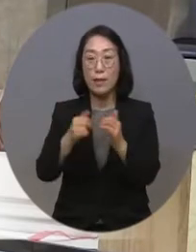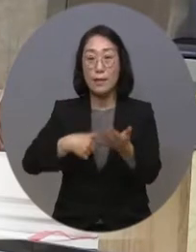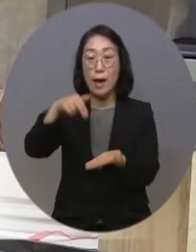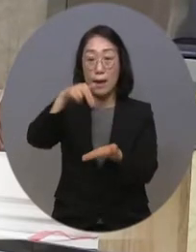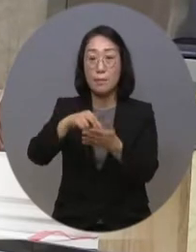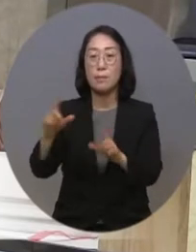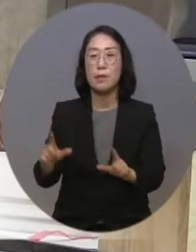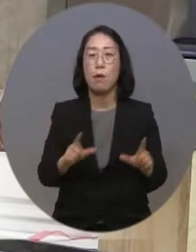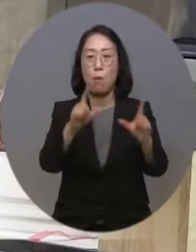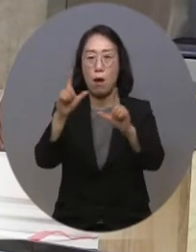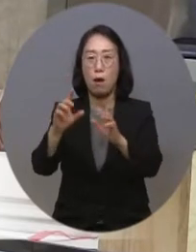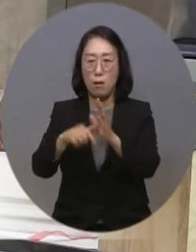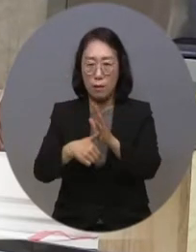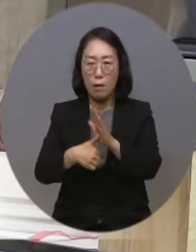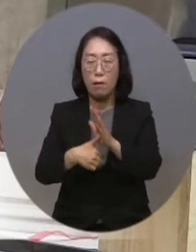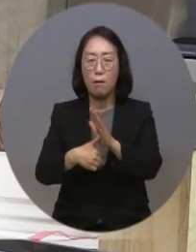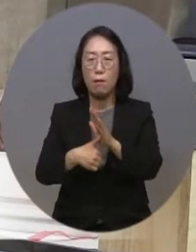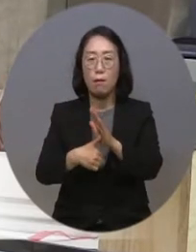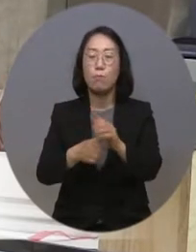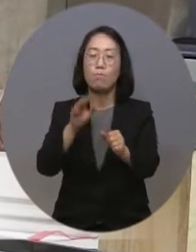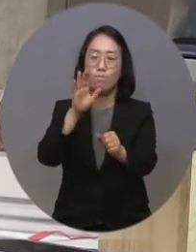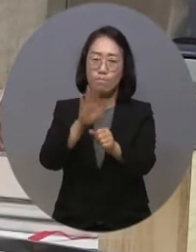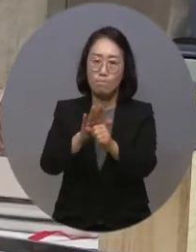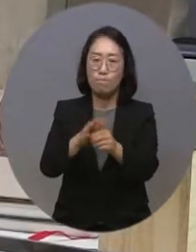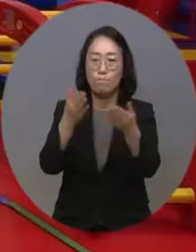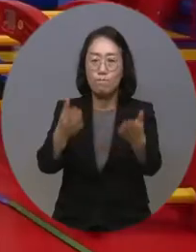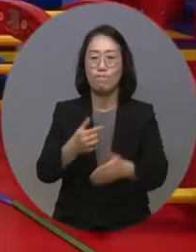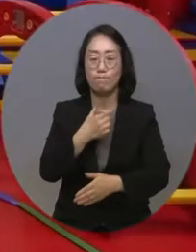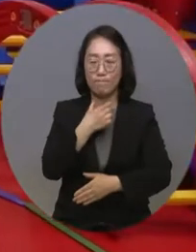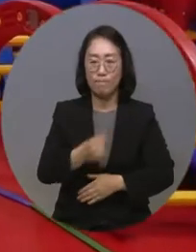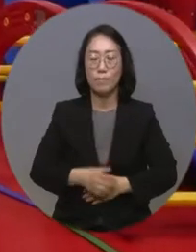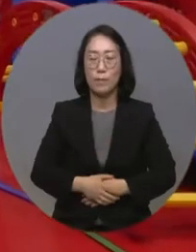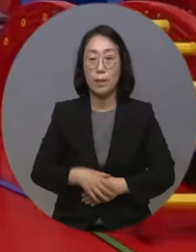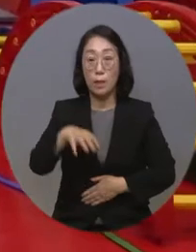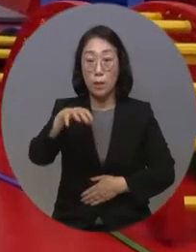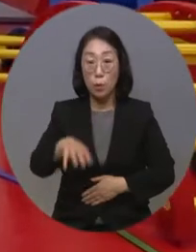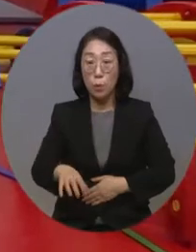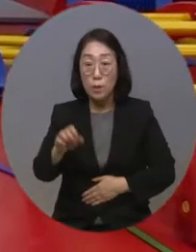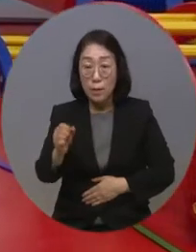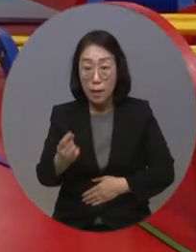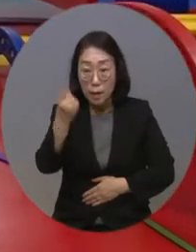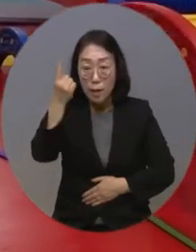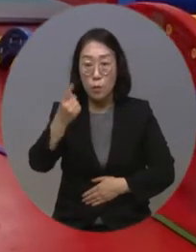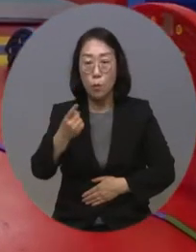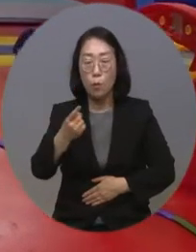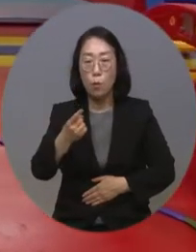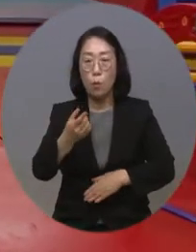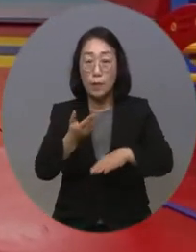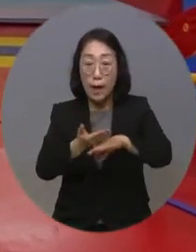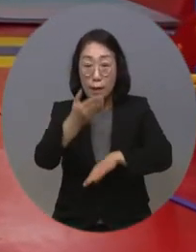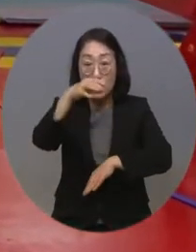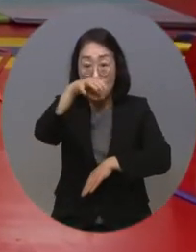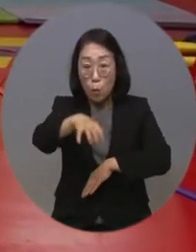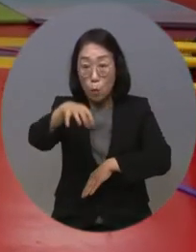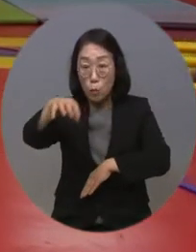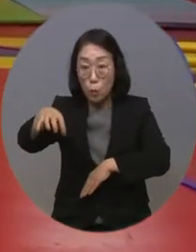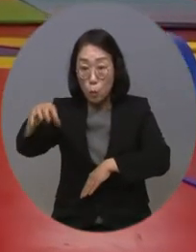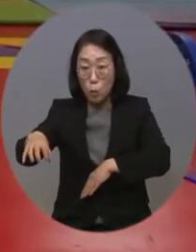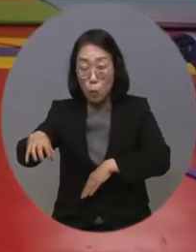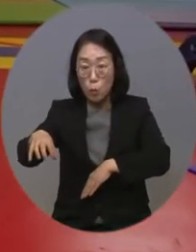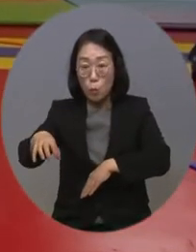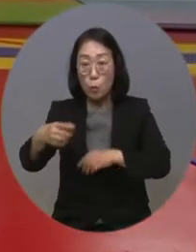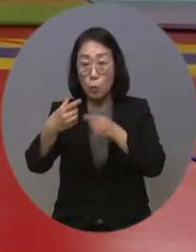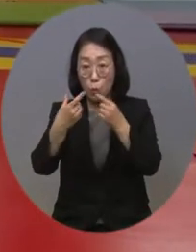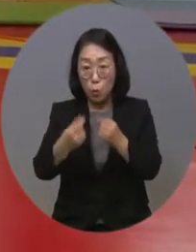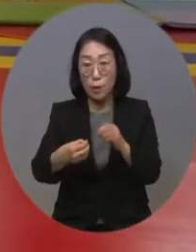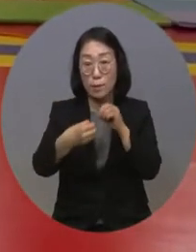하는데 많은 보탬을 드렸으면 하는 바람입니다. 이곳을 계기로 많은 지역에서 장애인을 위한 공간이